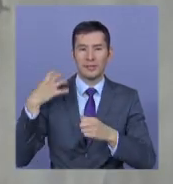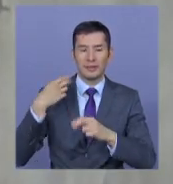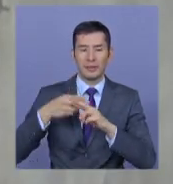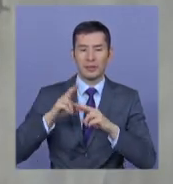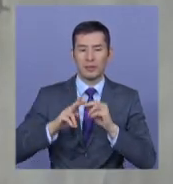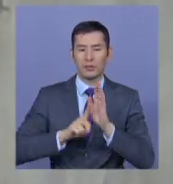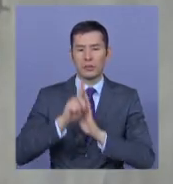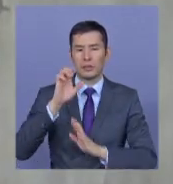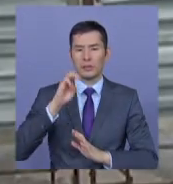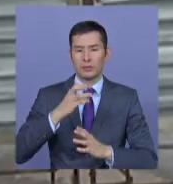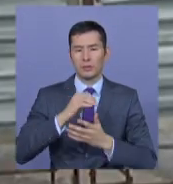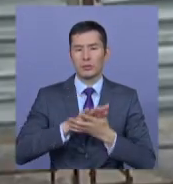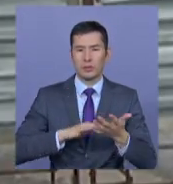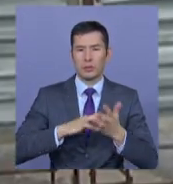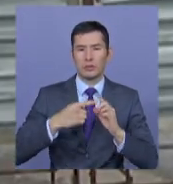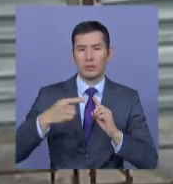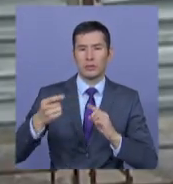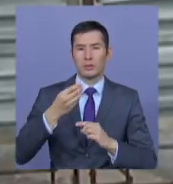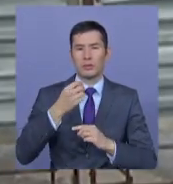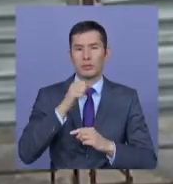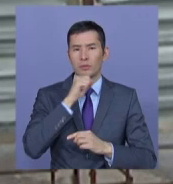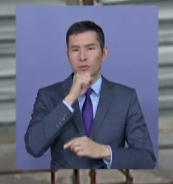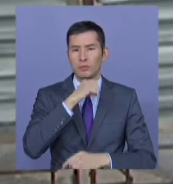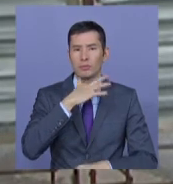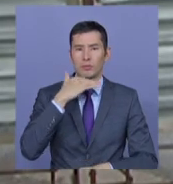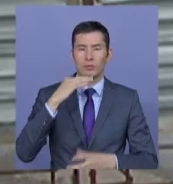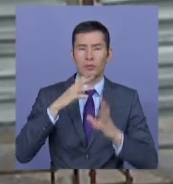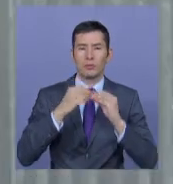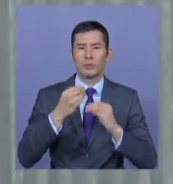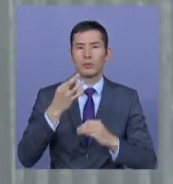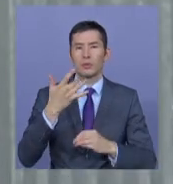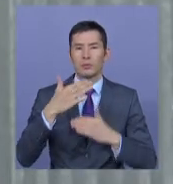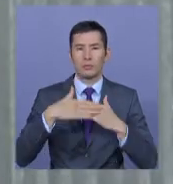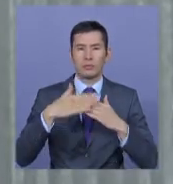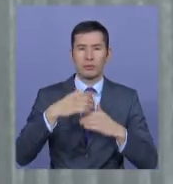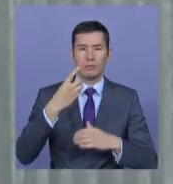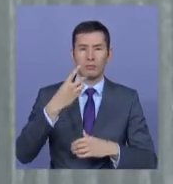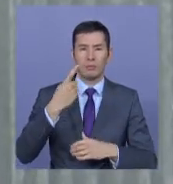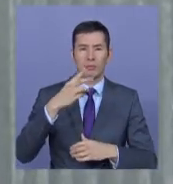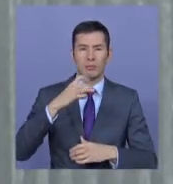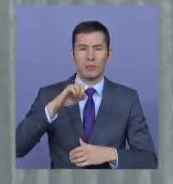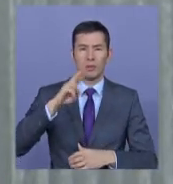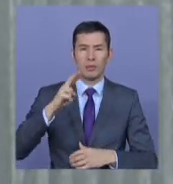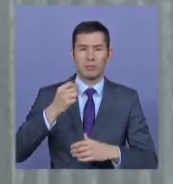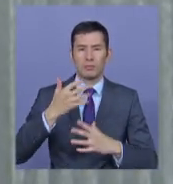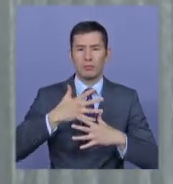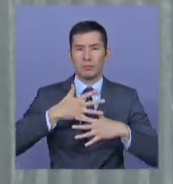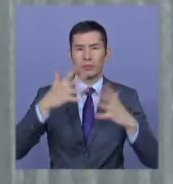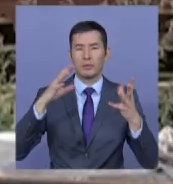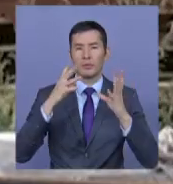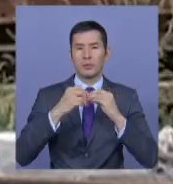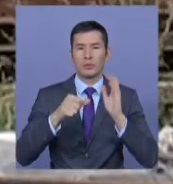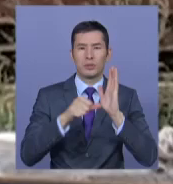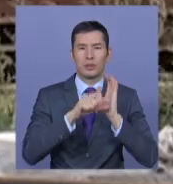істе тергеудің жалғасып жатқандығын айтты. Оның мәліметінше келтірілген шығын көлемі миллиард теңгеден асады. Бүгінде күдікке 6 адам